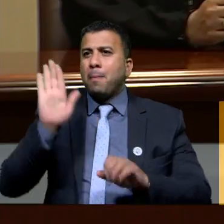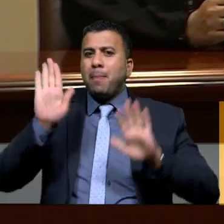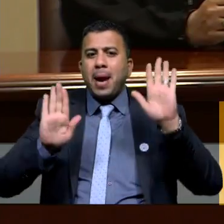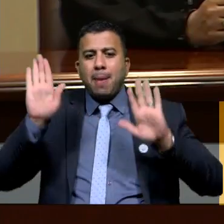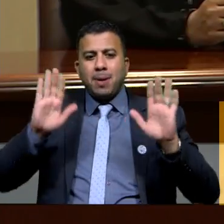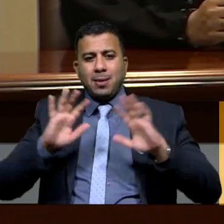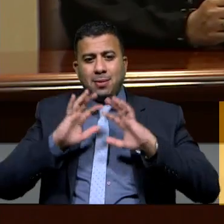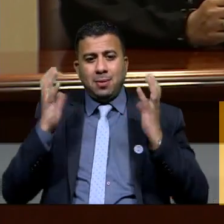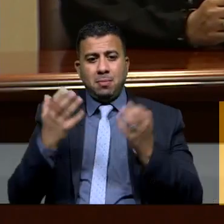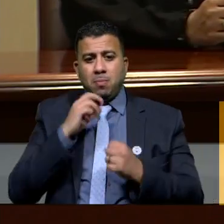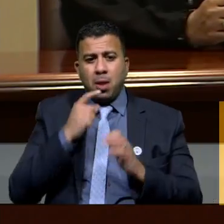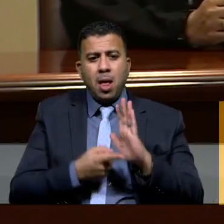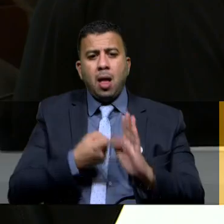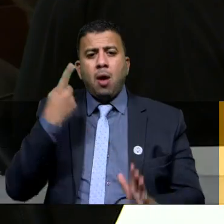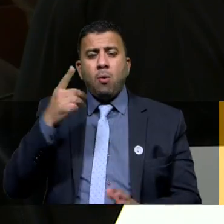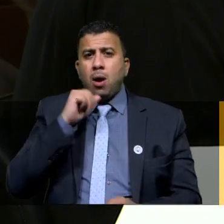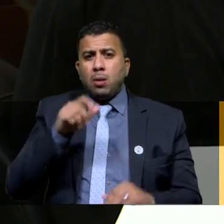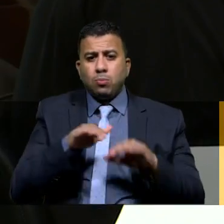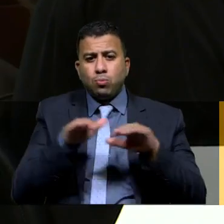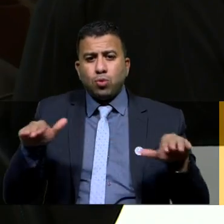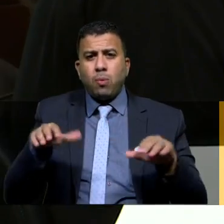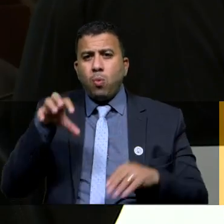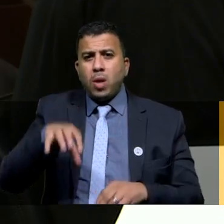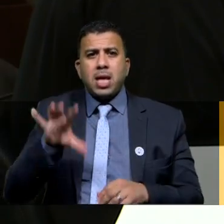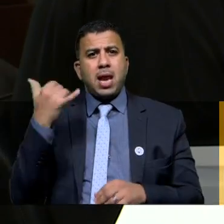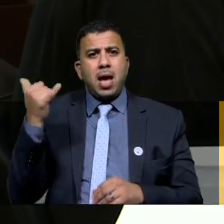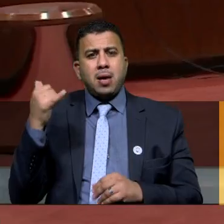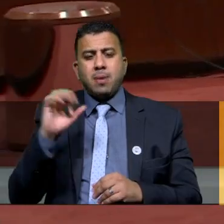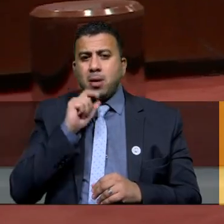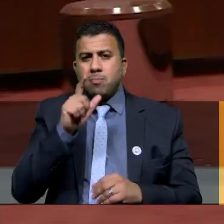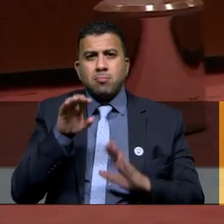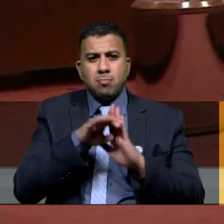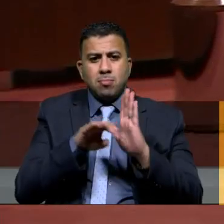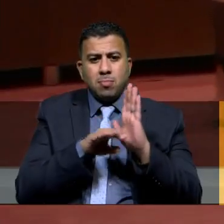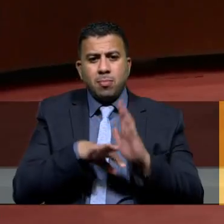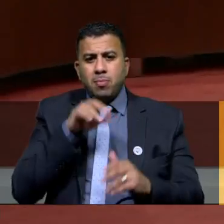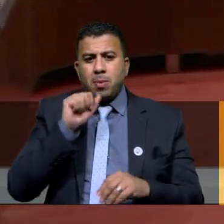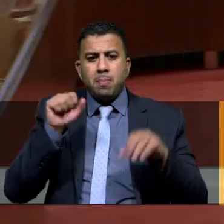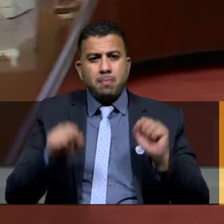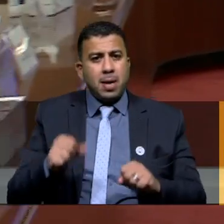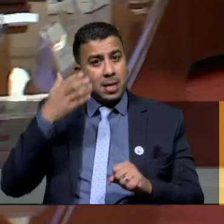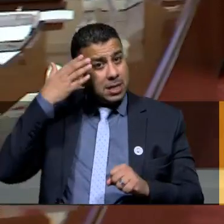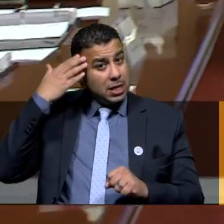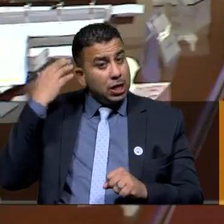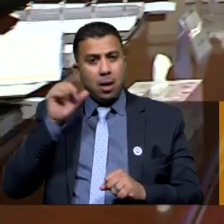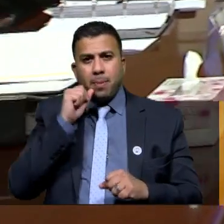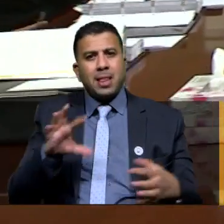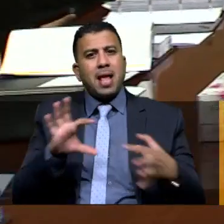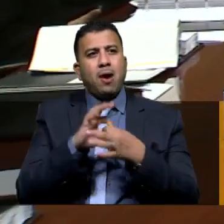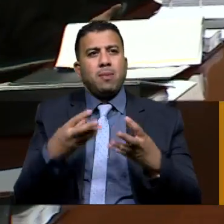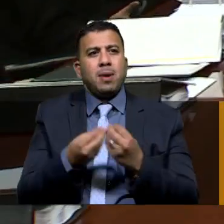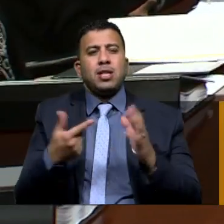الذي يعد الأول من نوعه على مستوى الوطن العربي، وينظمه المجلس الاستشاري بالتعاون مع